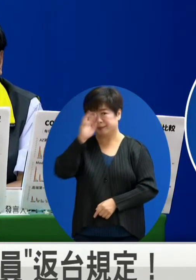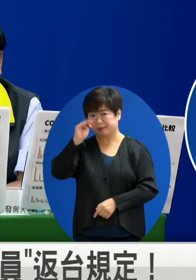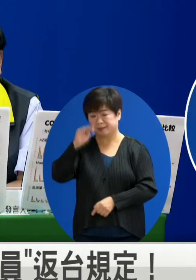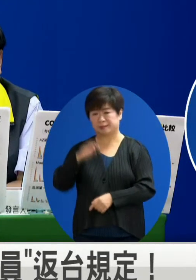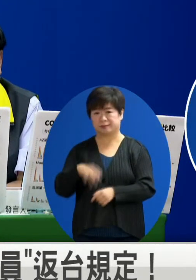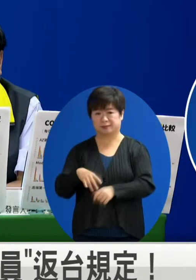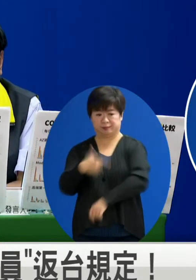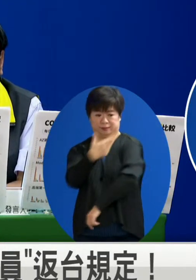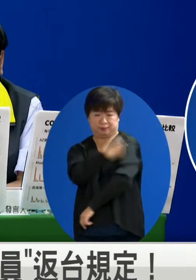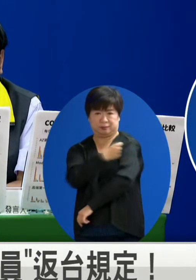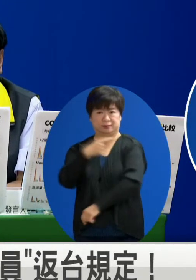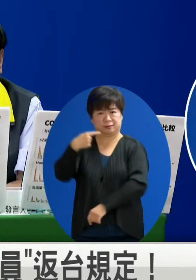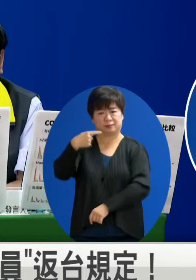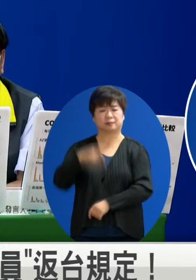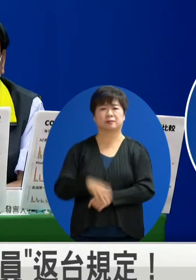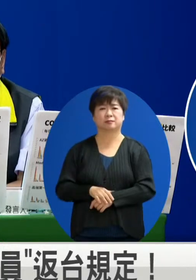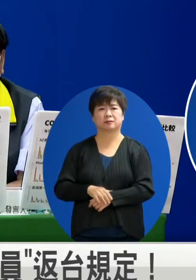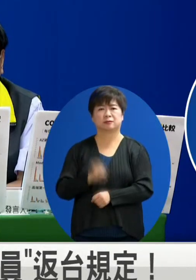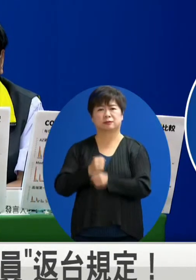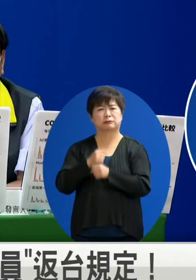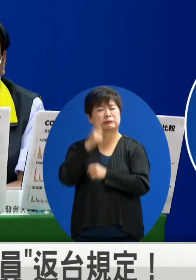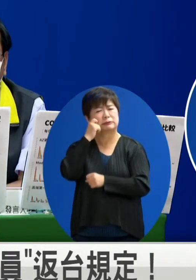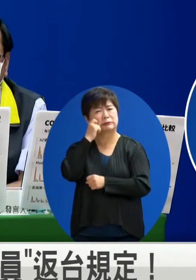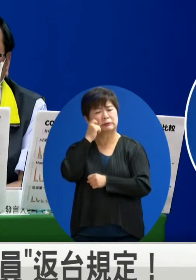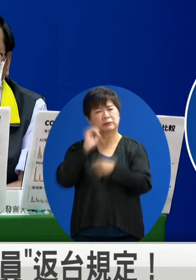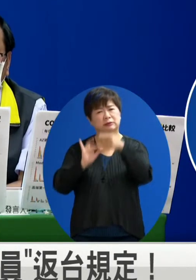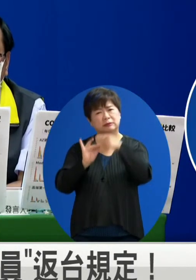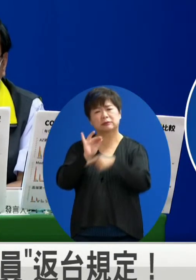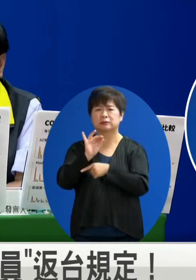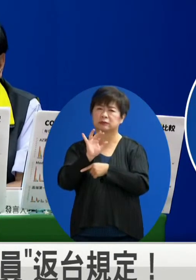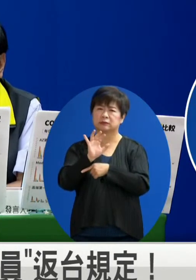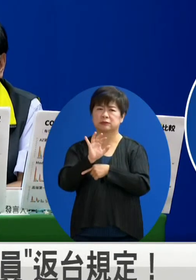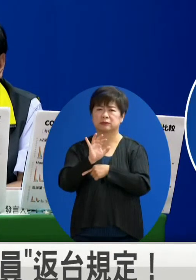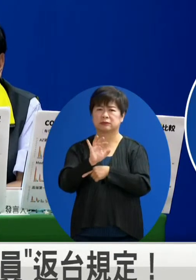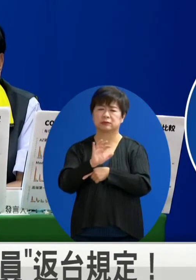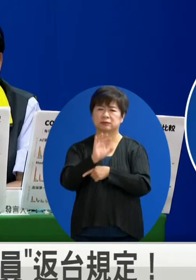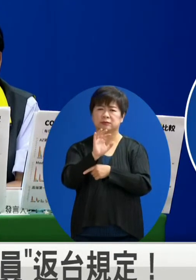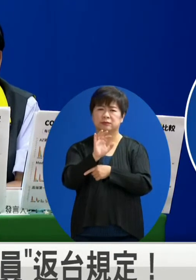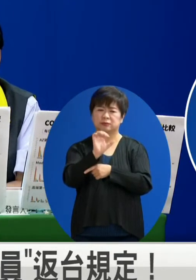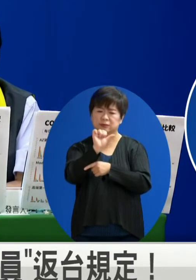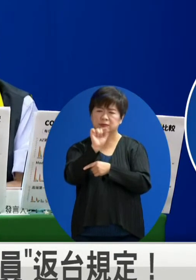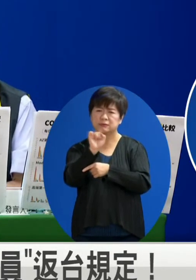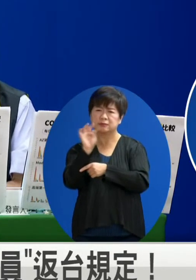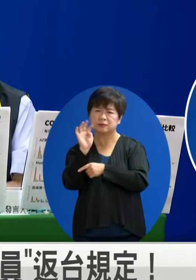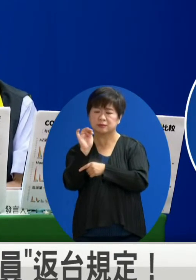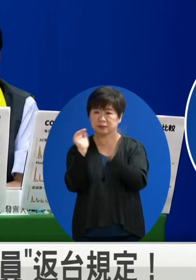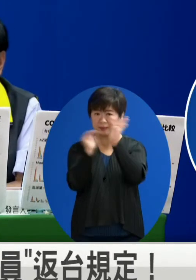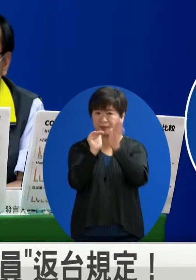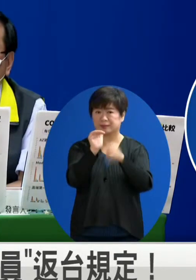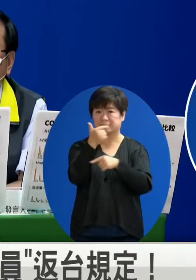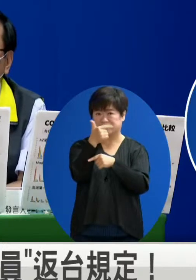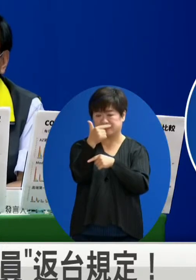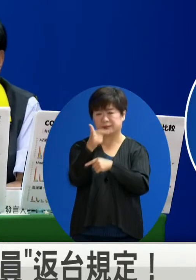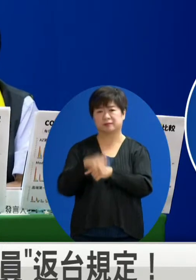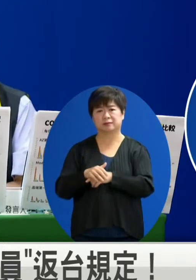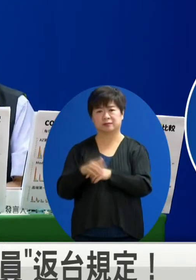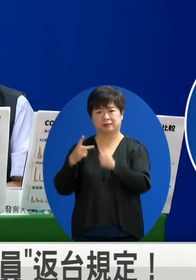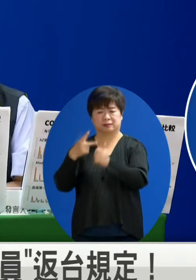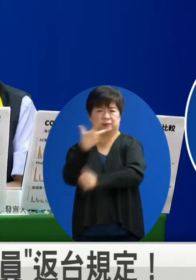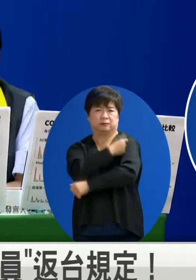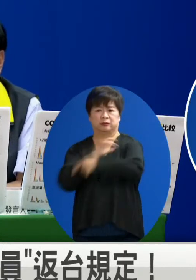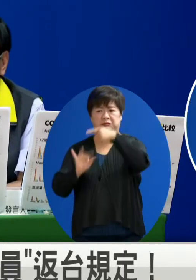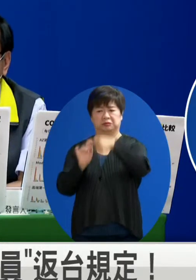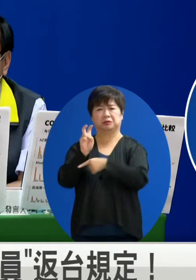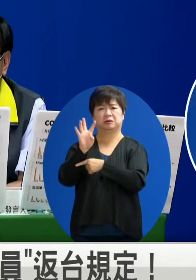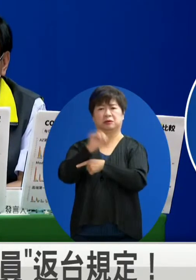剂的话，无法工作比例是大概5.多%，将近6%。 但是第二剂的影响就比较高一点，大概是二十